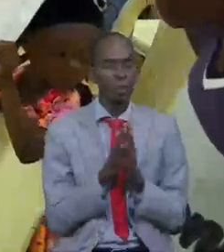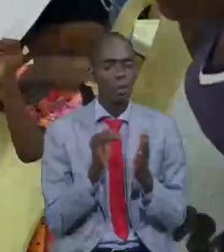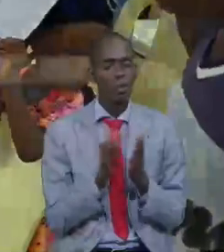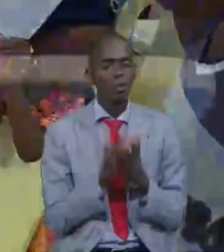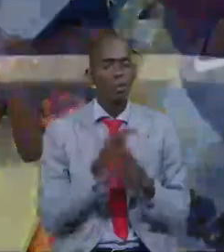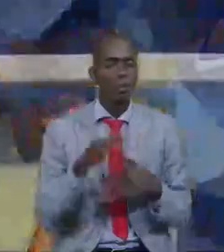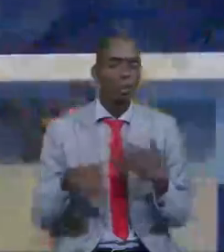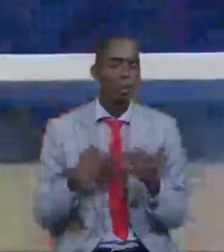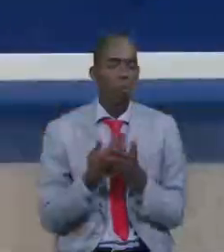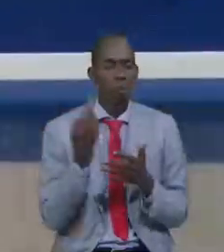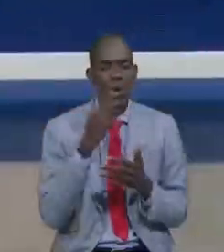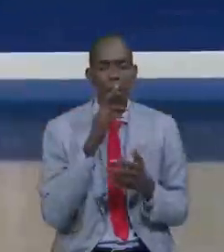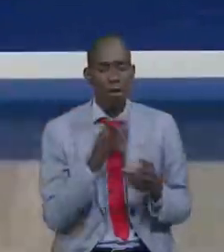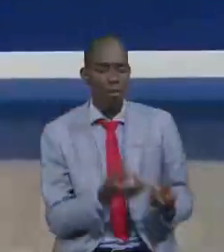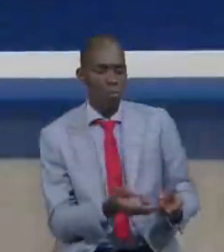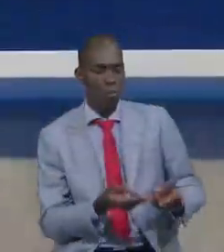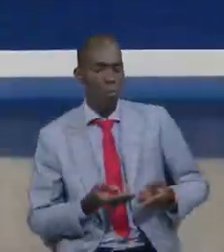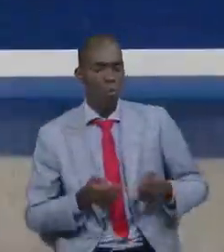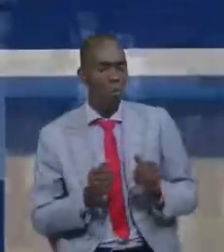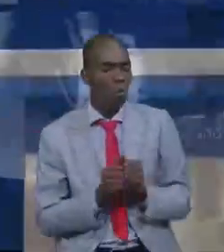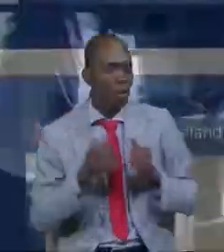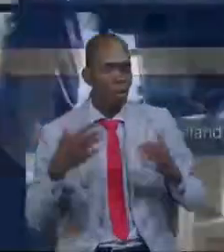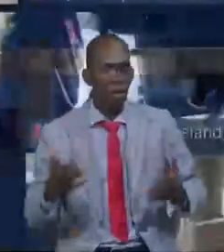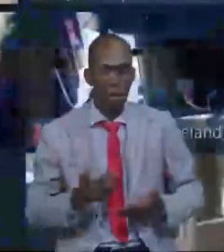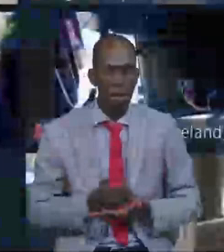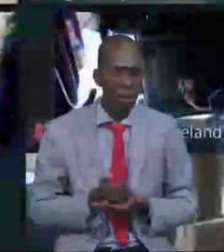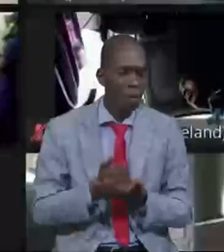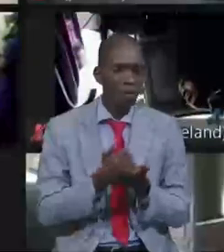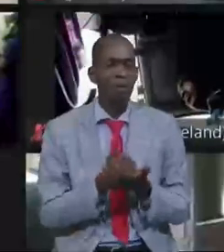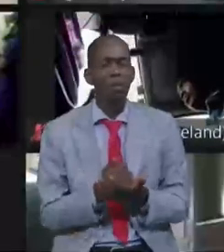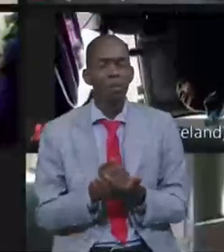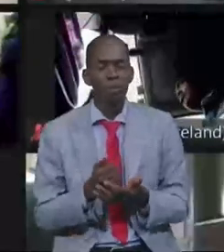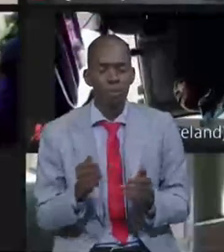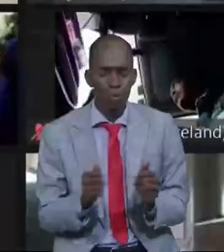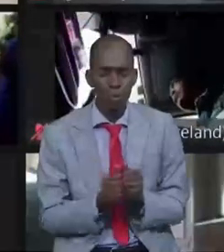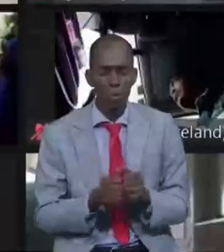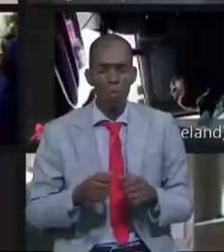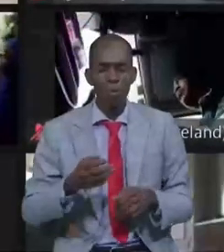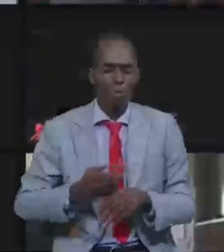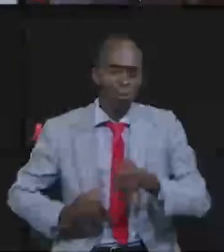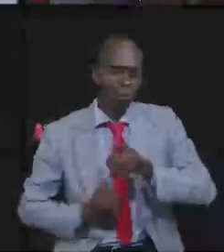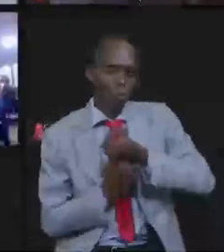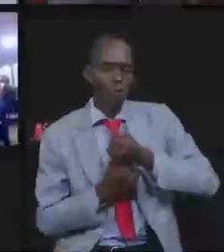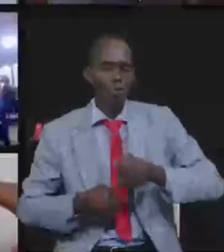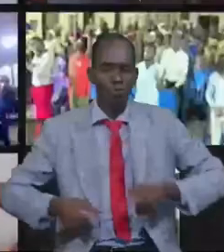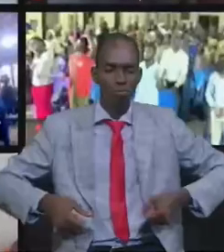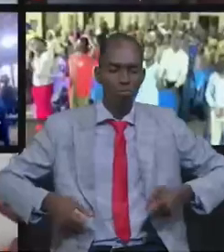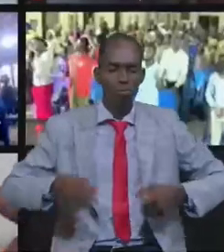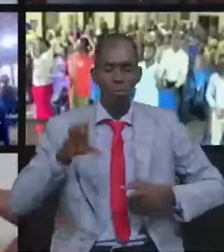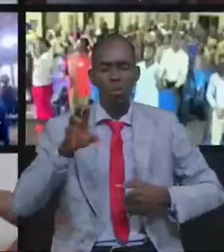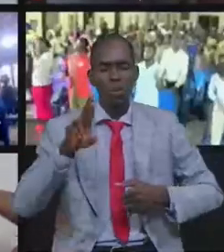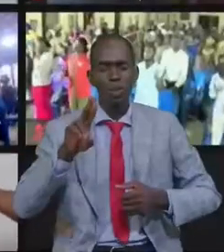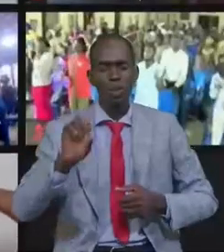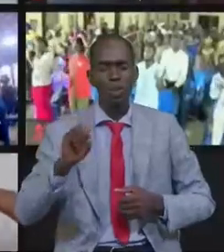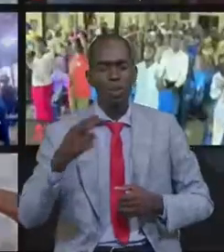couchés, désespérés, ou bien sur les béquilles, ou bien dans un fauteuil roulant. Je prie, Seigneur, que ta grande